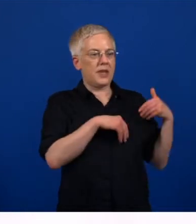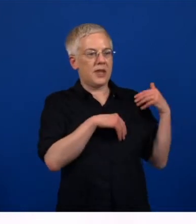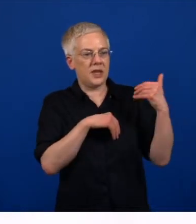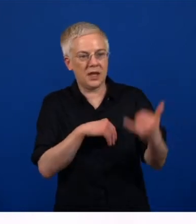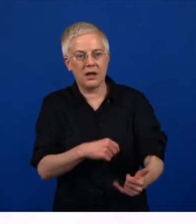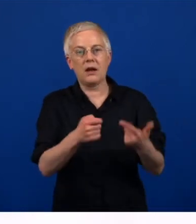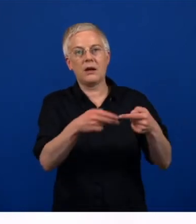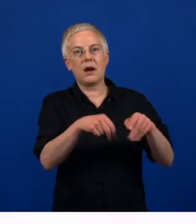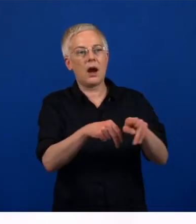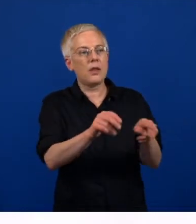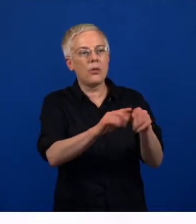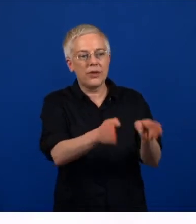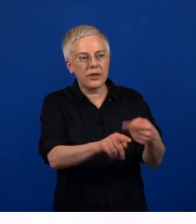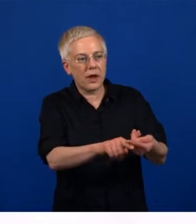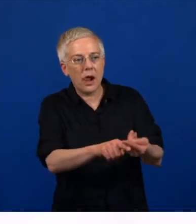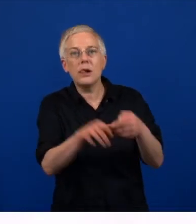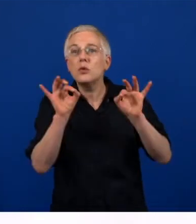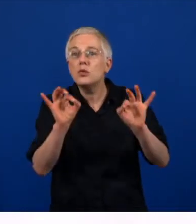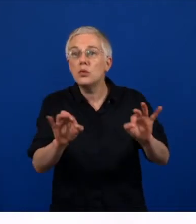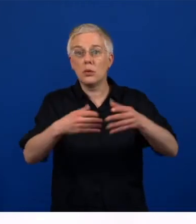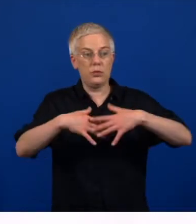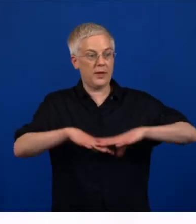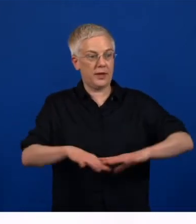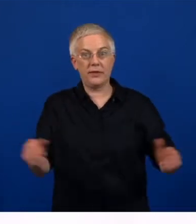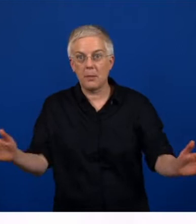einmal analysieren lassen, die Zahlen der